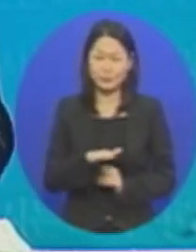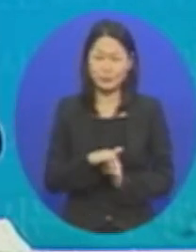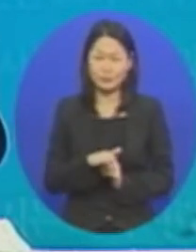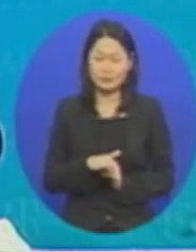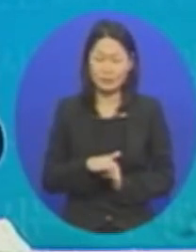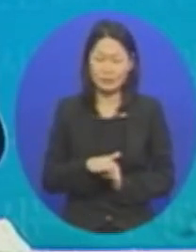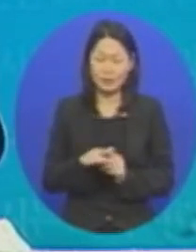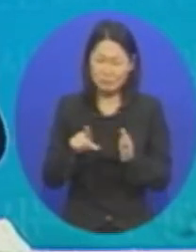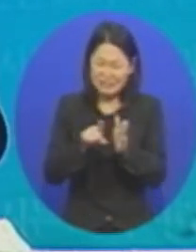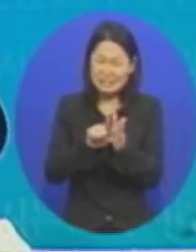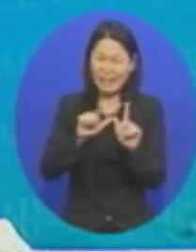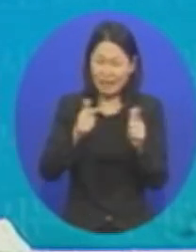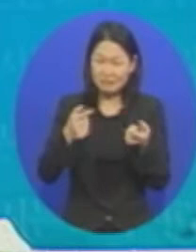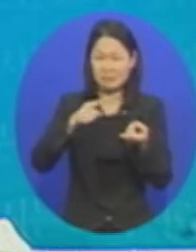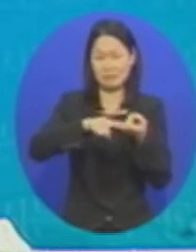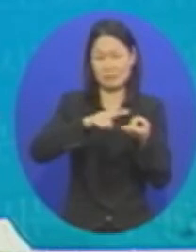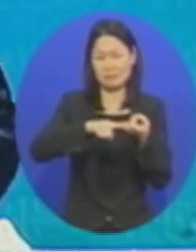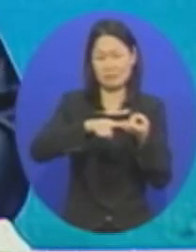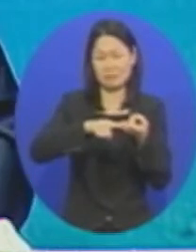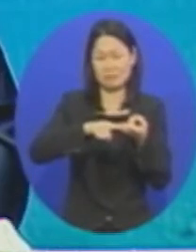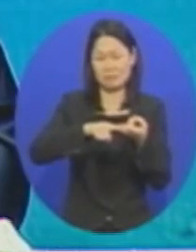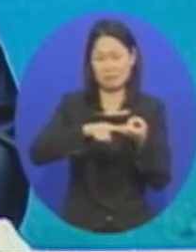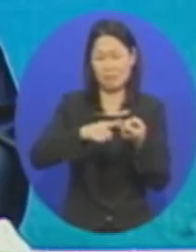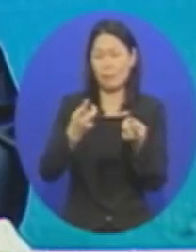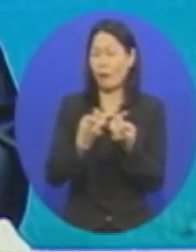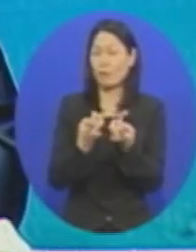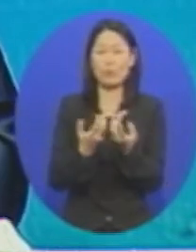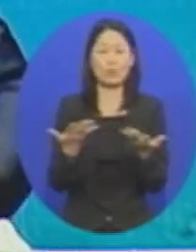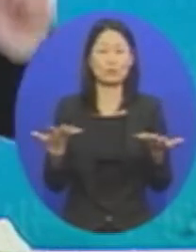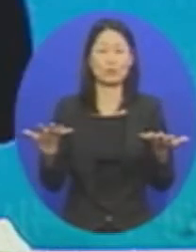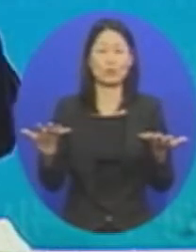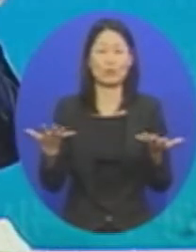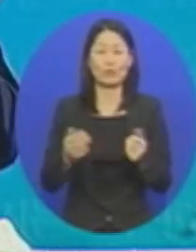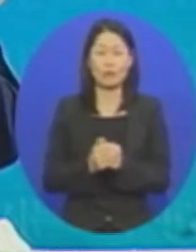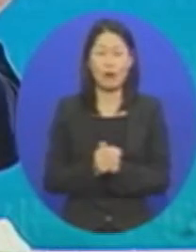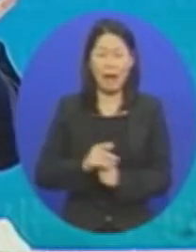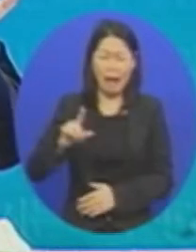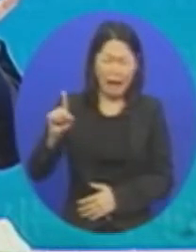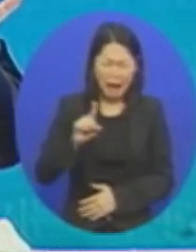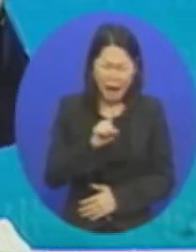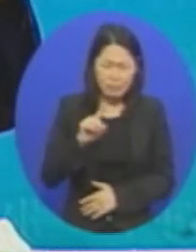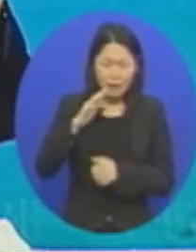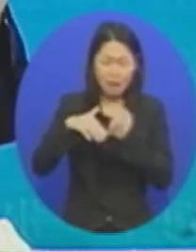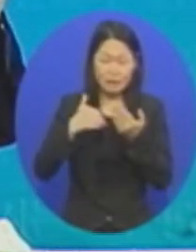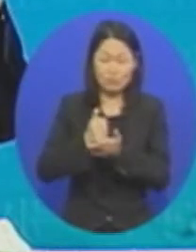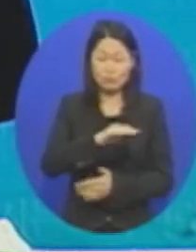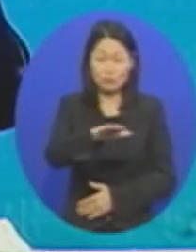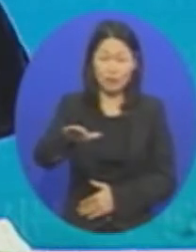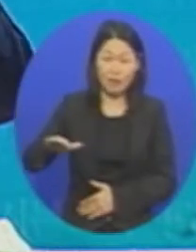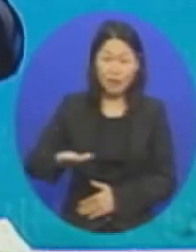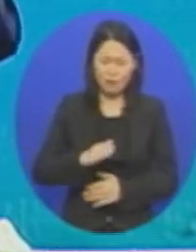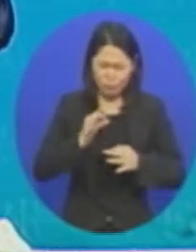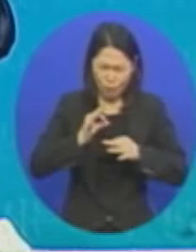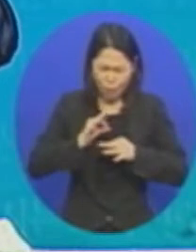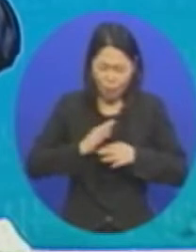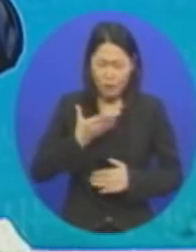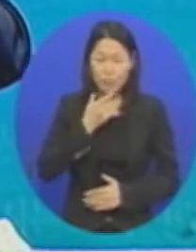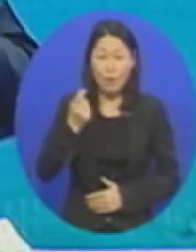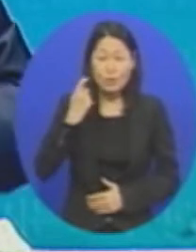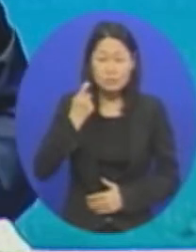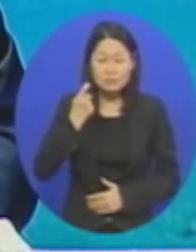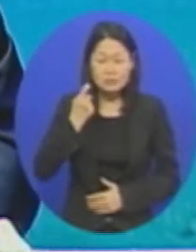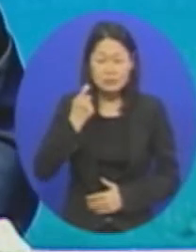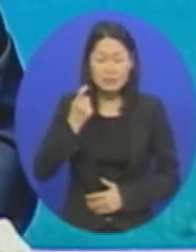안 믿는 것 그러면 길이 없어요 아무리 하나님이 우리에게 놀라운 복음 을